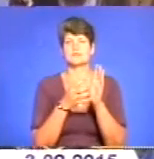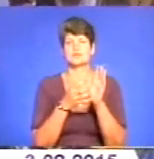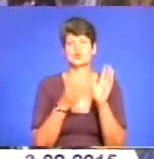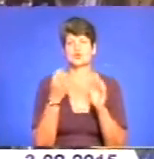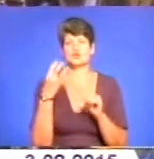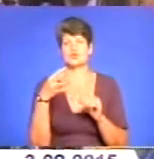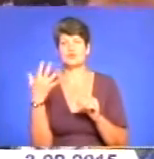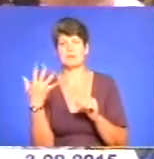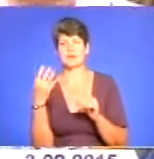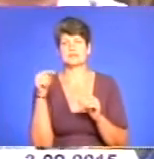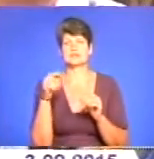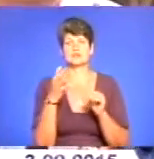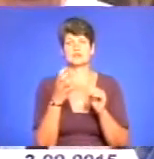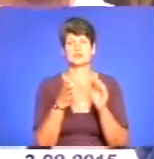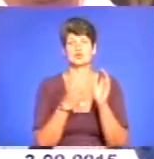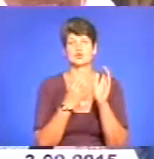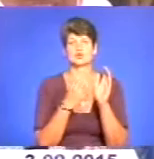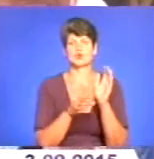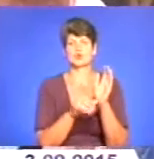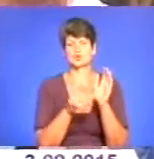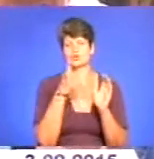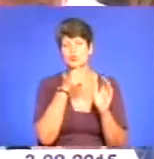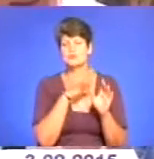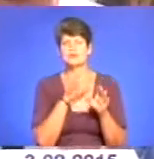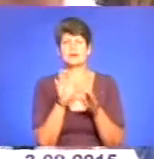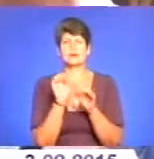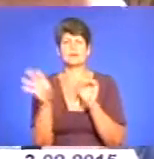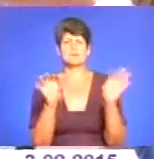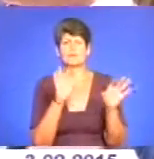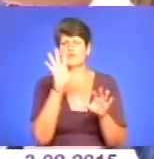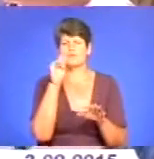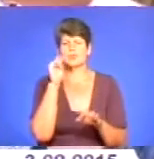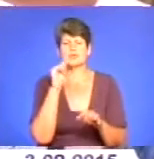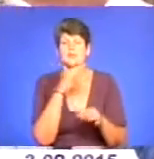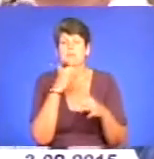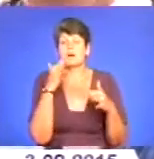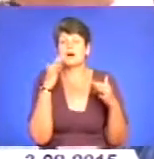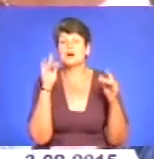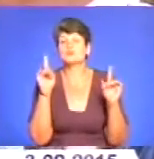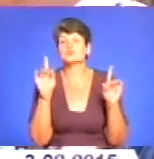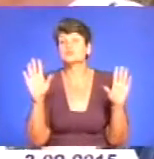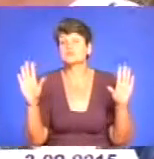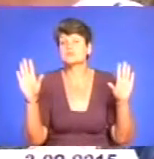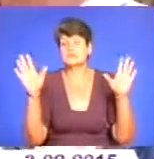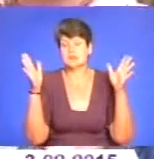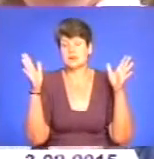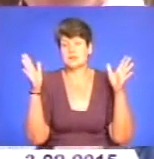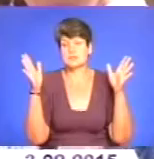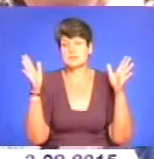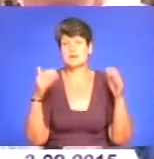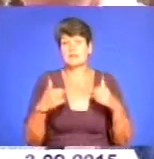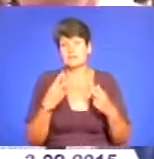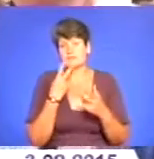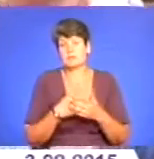1945-46 році були розкидані по всій Україні. І дуже багато, чомусь так сталося, видно, що ми,